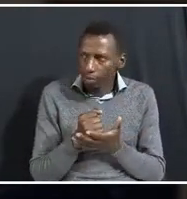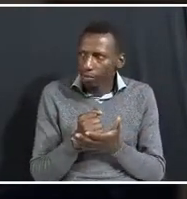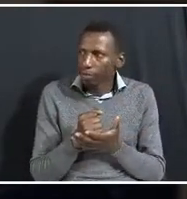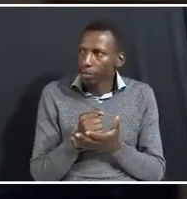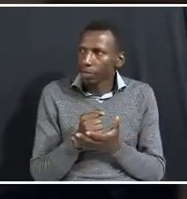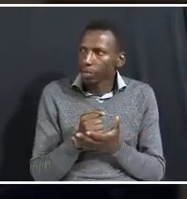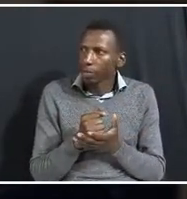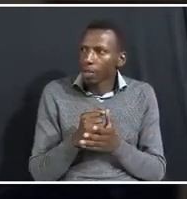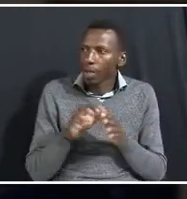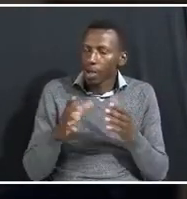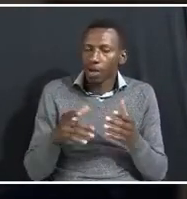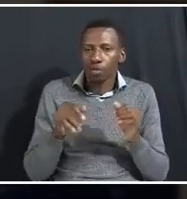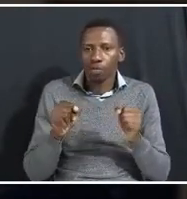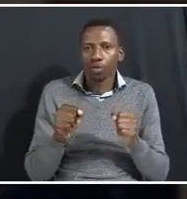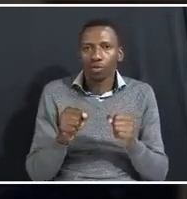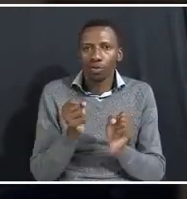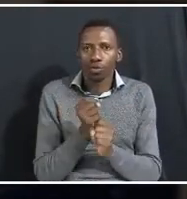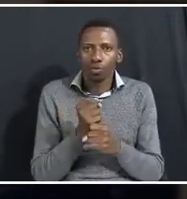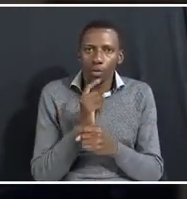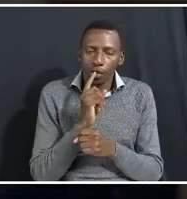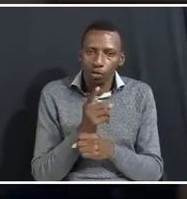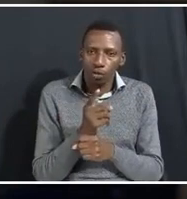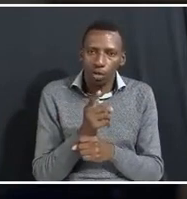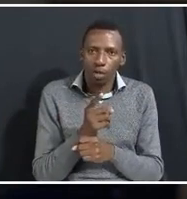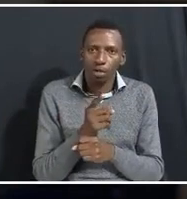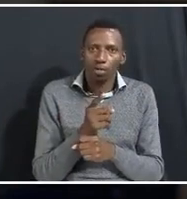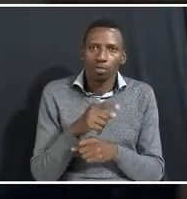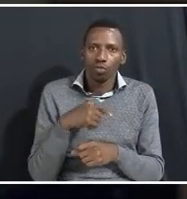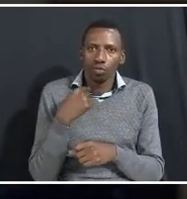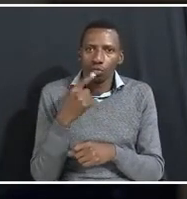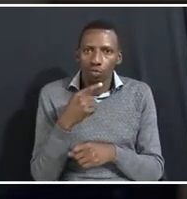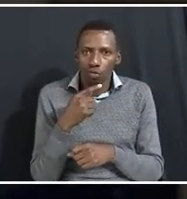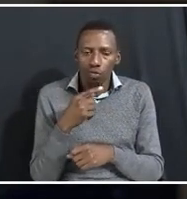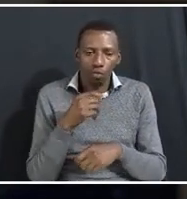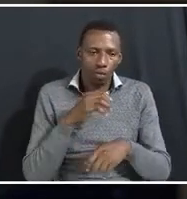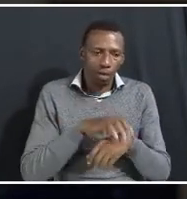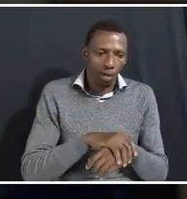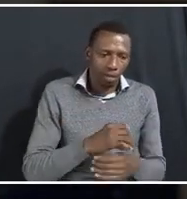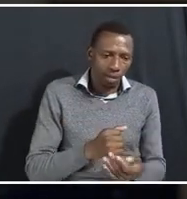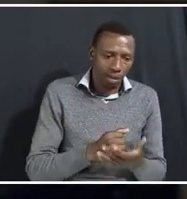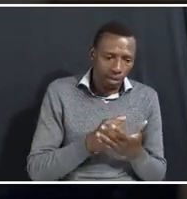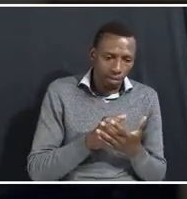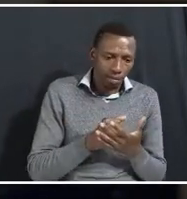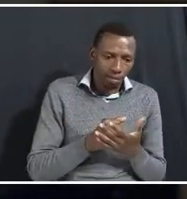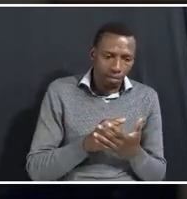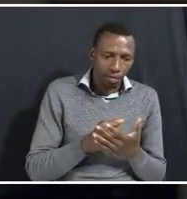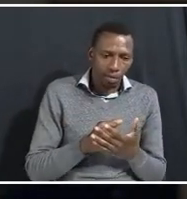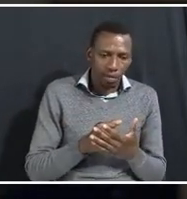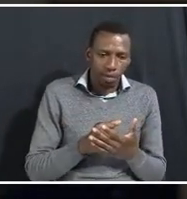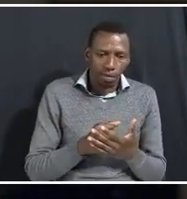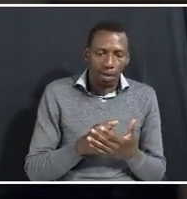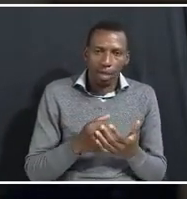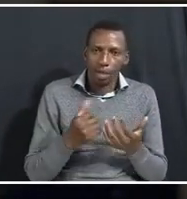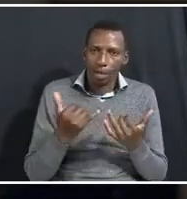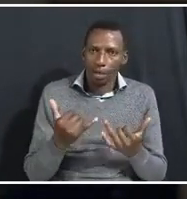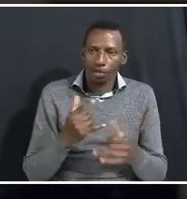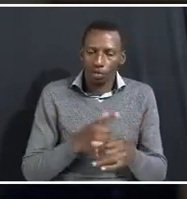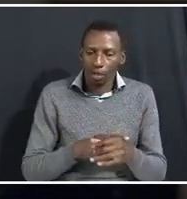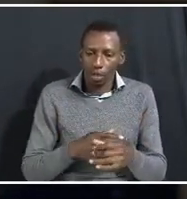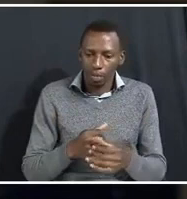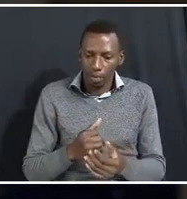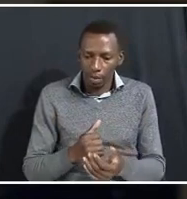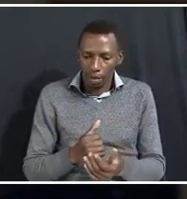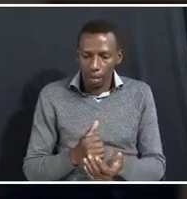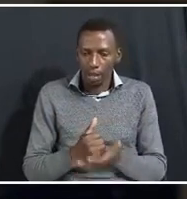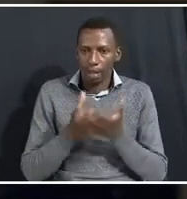mikakati ya kuensure kuwa mnajua ni nani aliweza kusaidiwa na yuko kanisa hata baada ya kusaidiwa ama